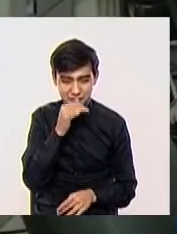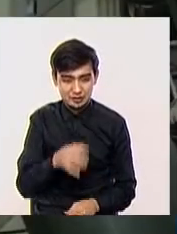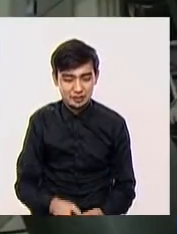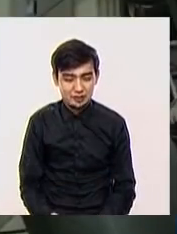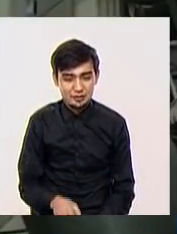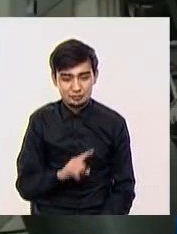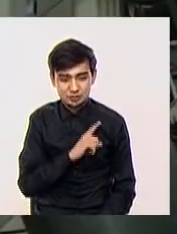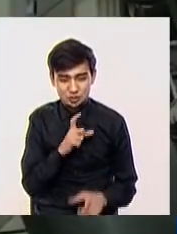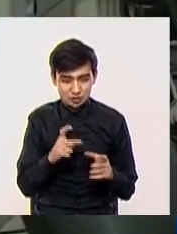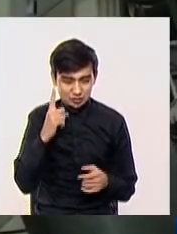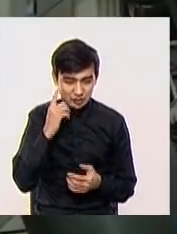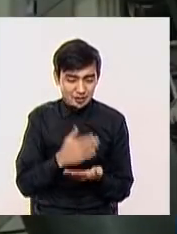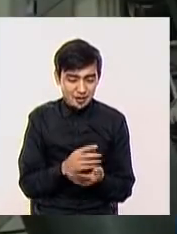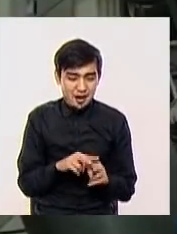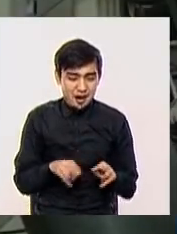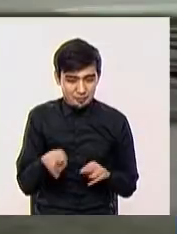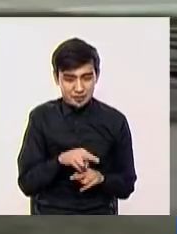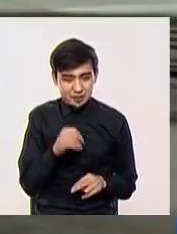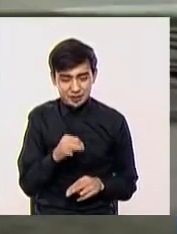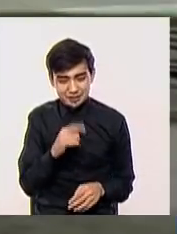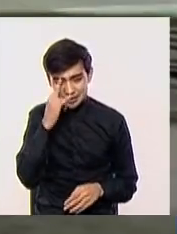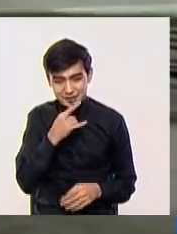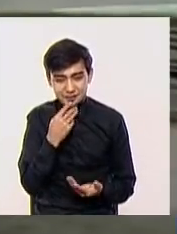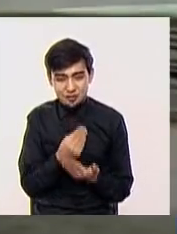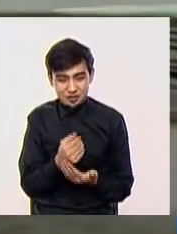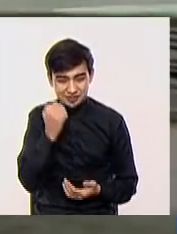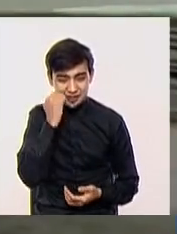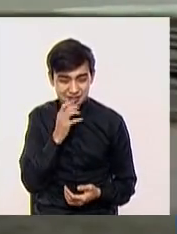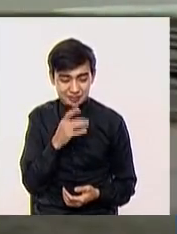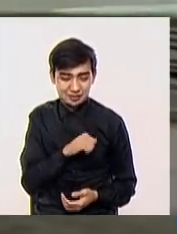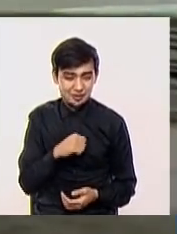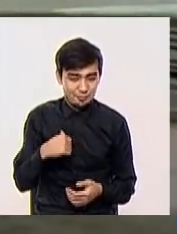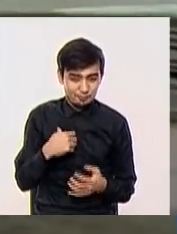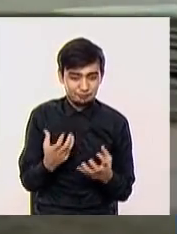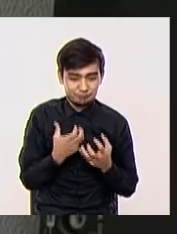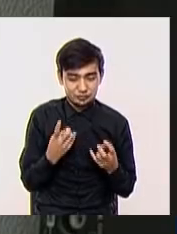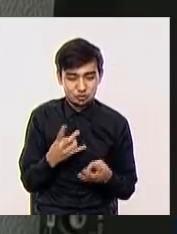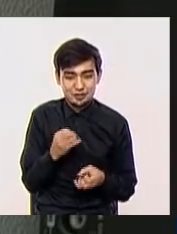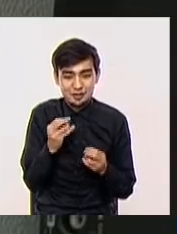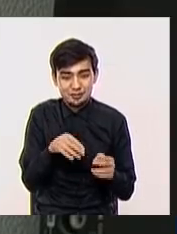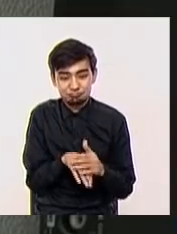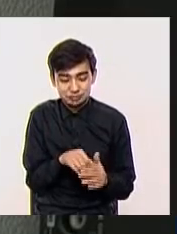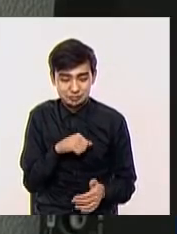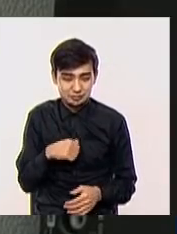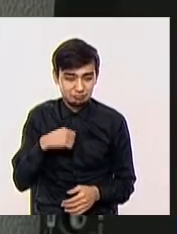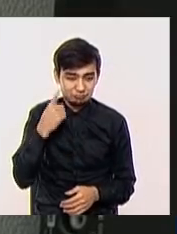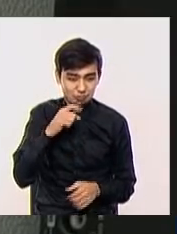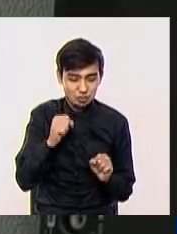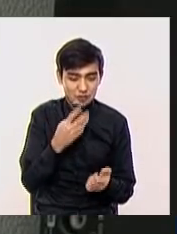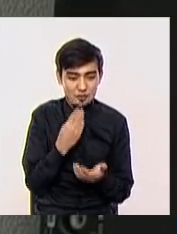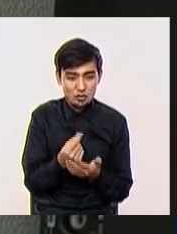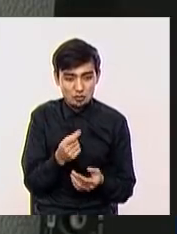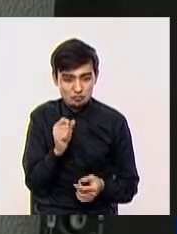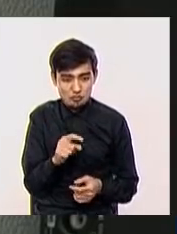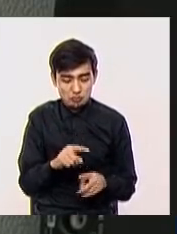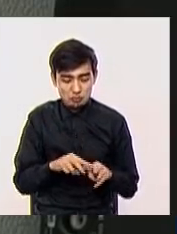сходятся в одном. Казахстанцам необходимо заботиться о своей старости самим и загодя. Как копить – дело индивидуальное. Одни превращают свои деньги в